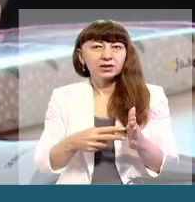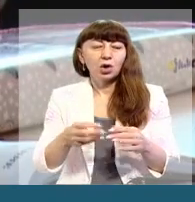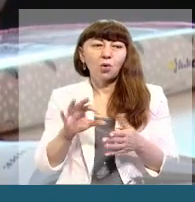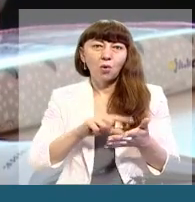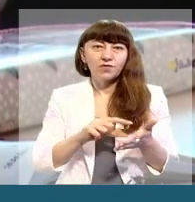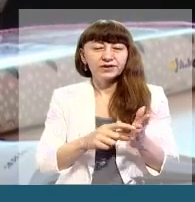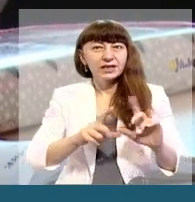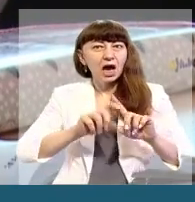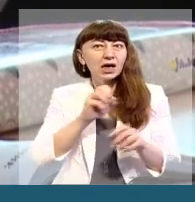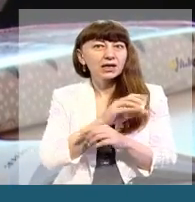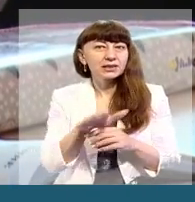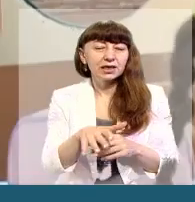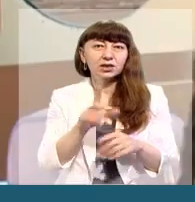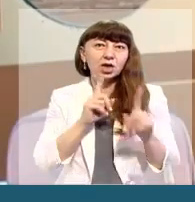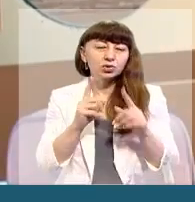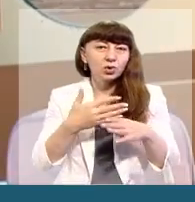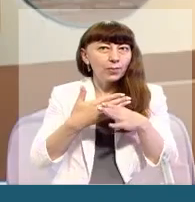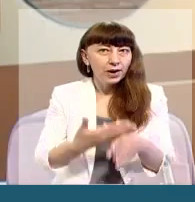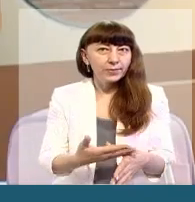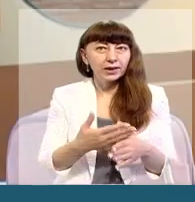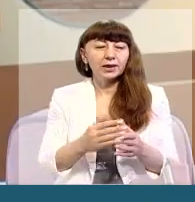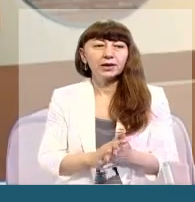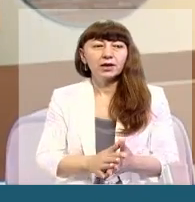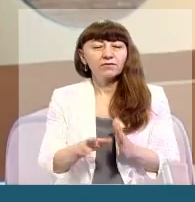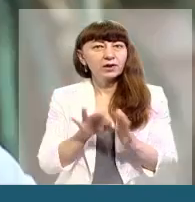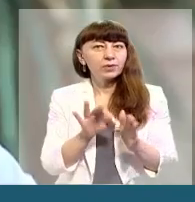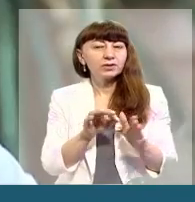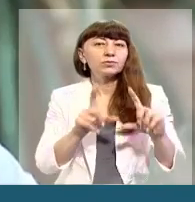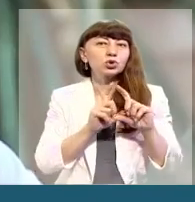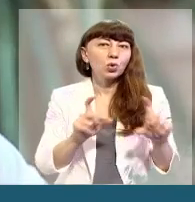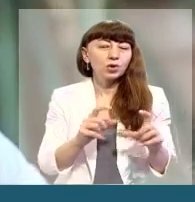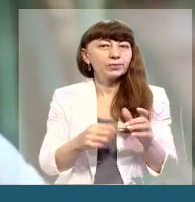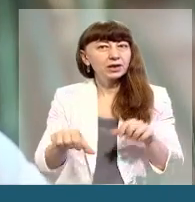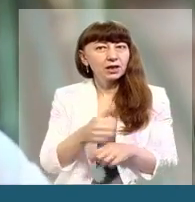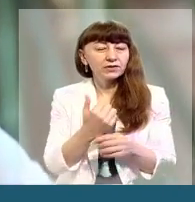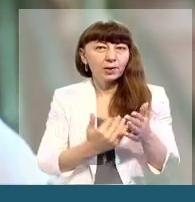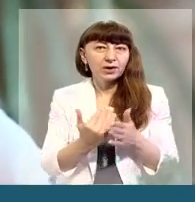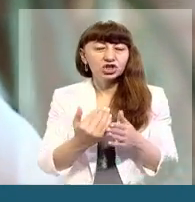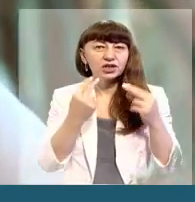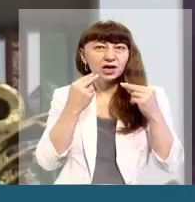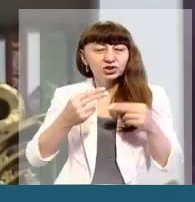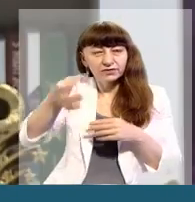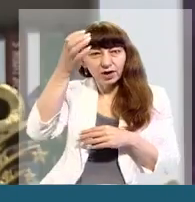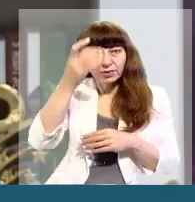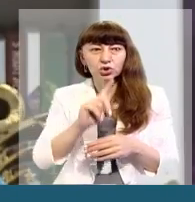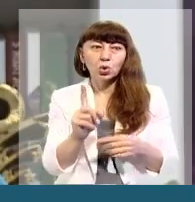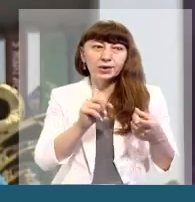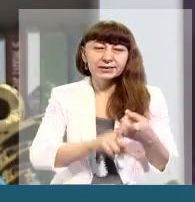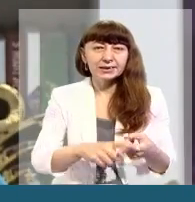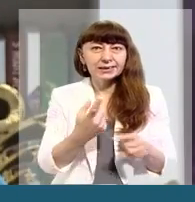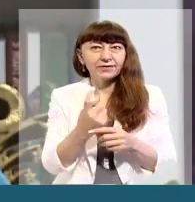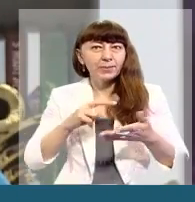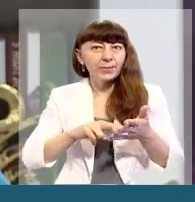оказание консультативной и методической помощи выбранным школам, а самое главное – на повышение качества образования. Что касается